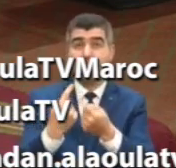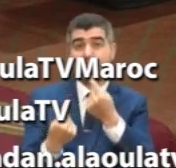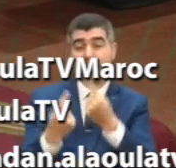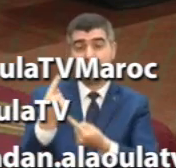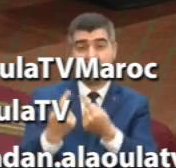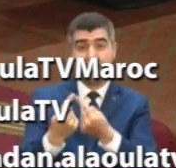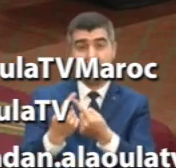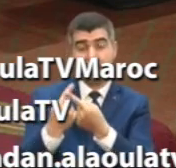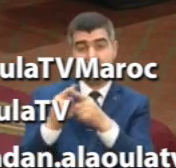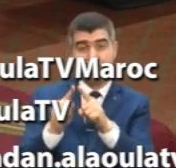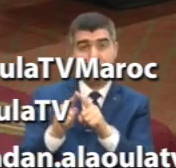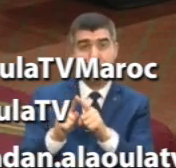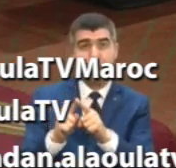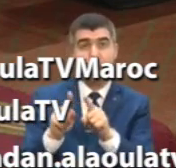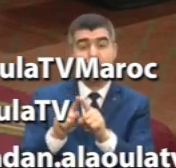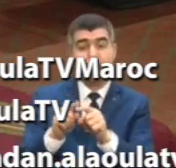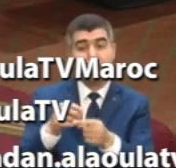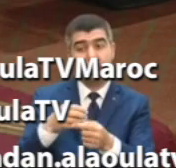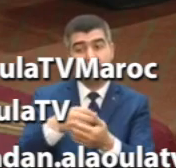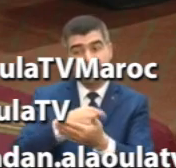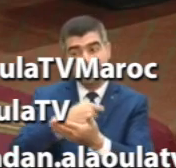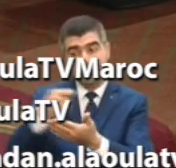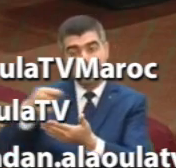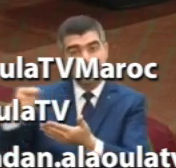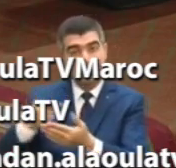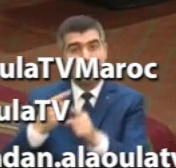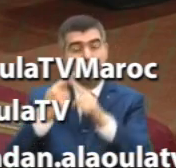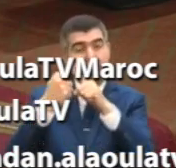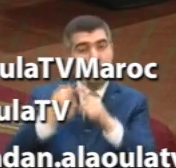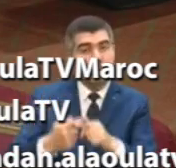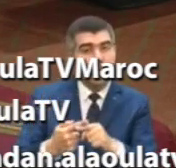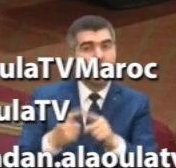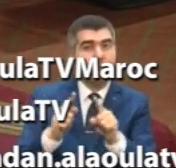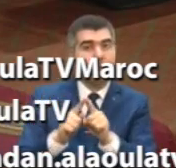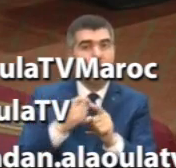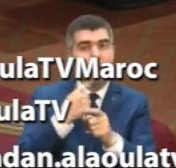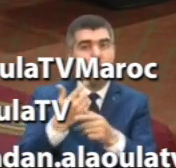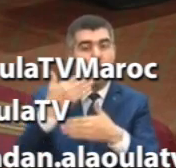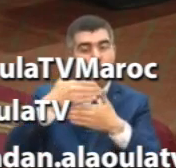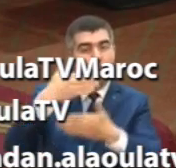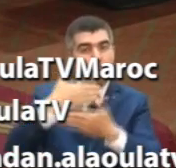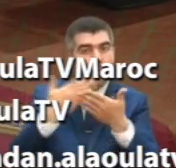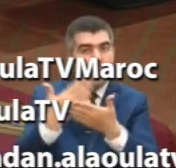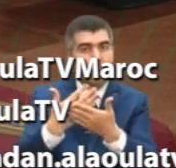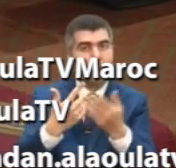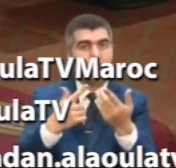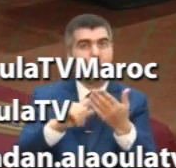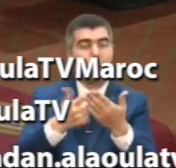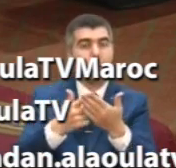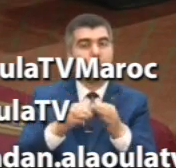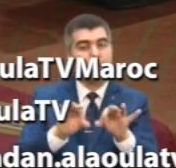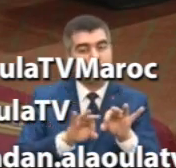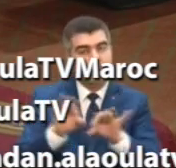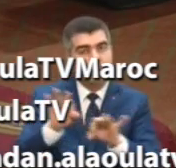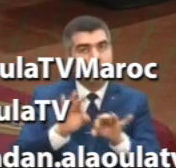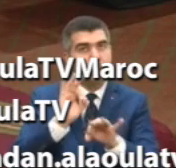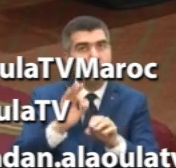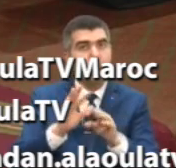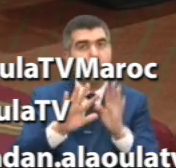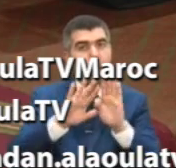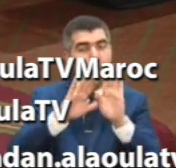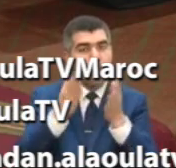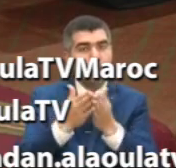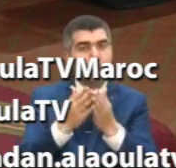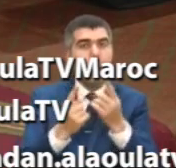أننا كناخذ بعين الاعتبار في توزيع الاعتمادات سواء تعلق بالاستثمار أو بالتسيير اللي هي الغلاف المالي ديال